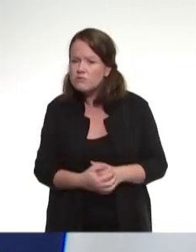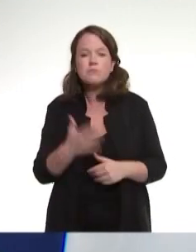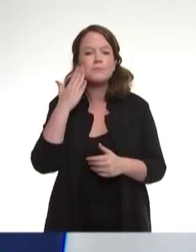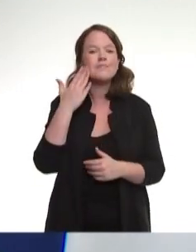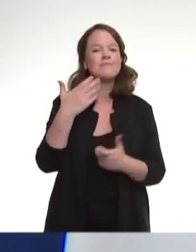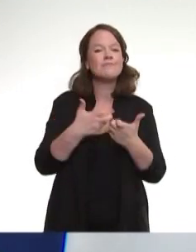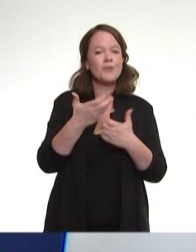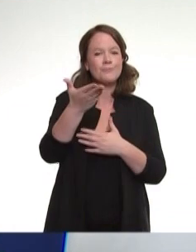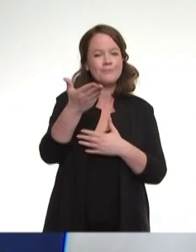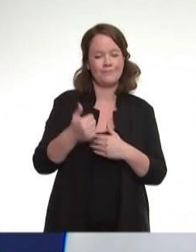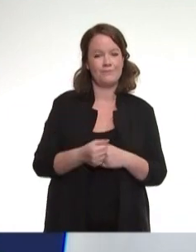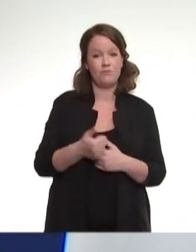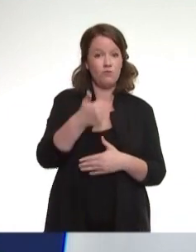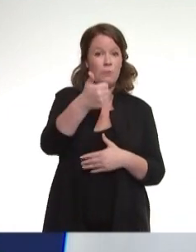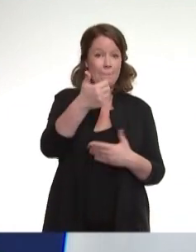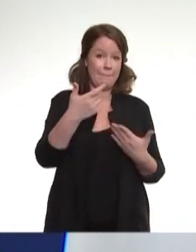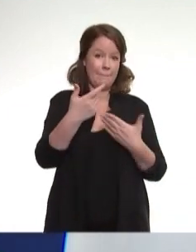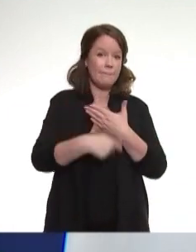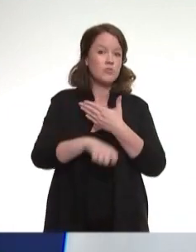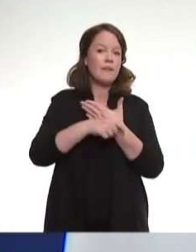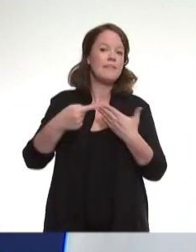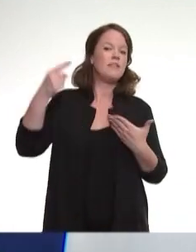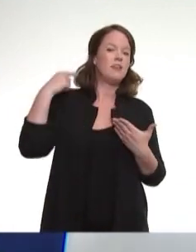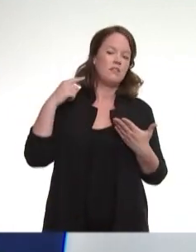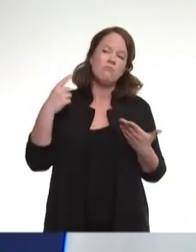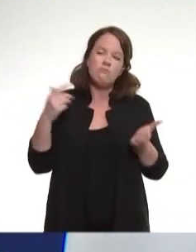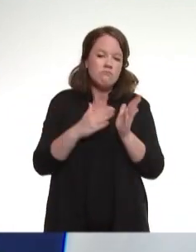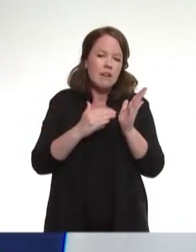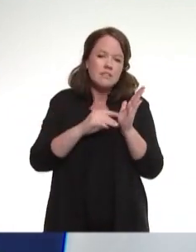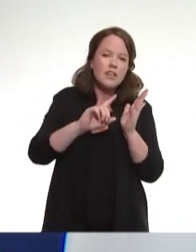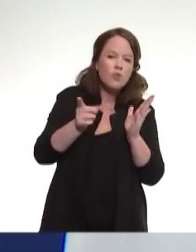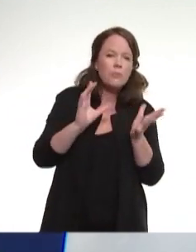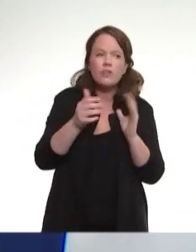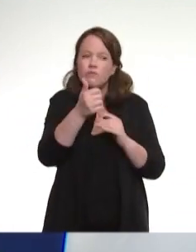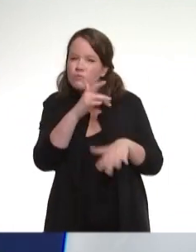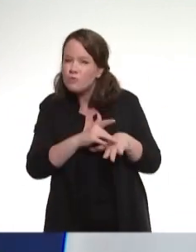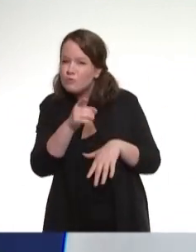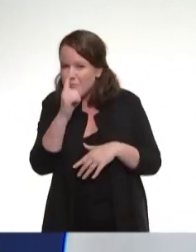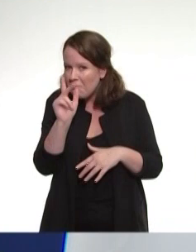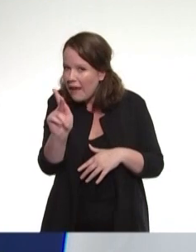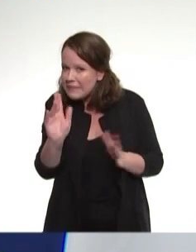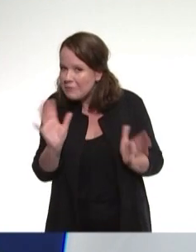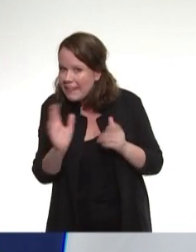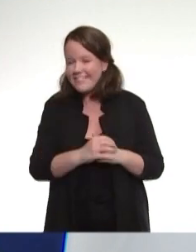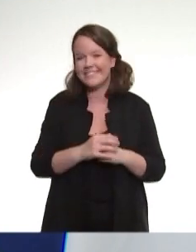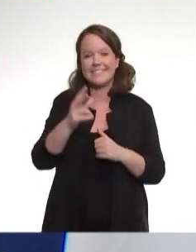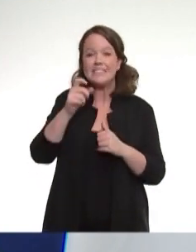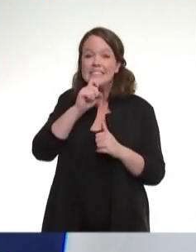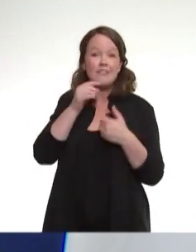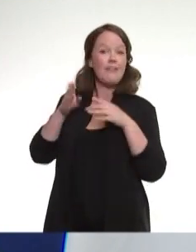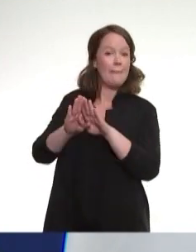la semaine dernière alors pas à marseille en l'occurrence mais imaginons que vous soyez allé dans un bar peut-être que ça vous êtes arrivé à paris avant qu'il soit fermé